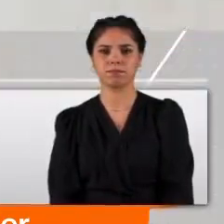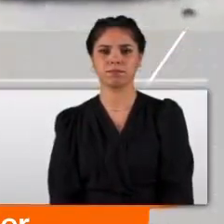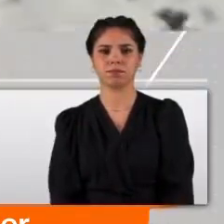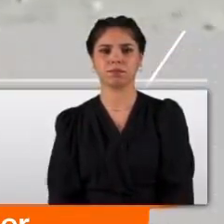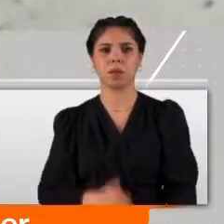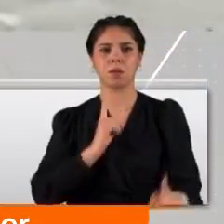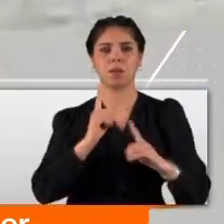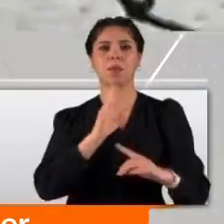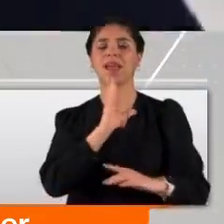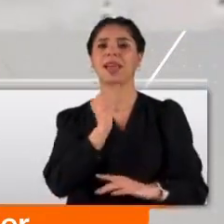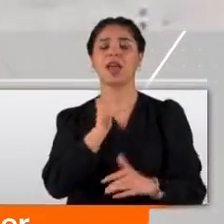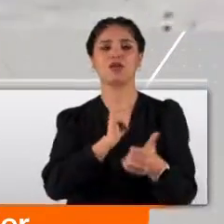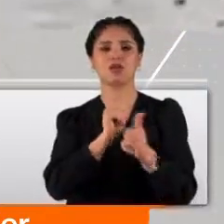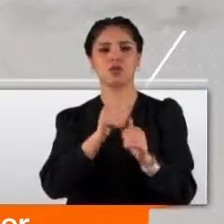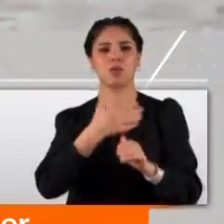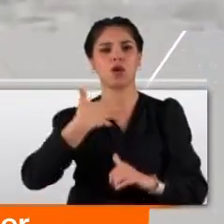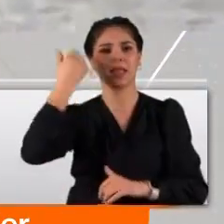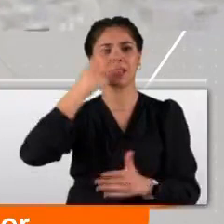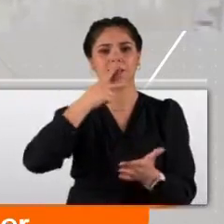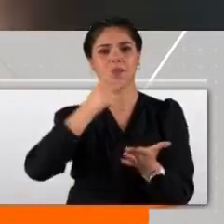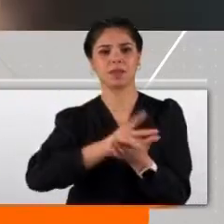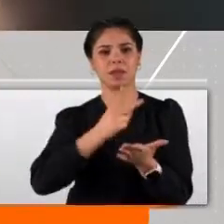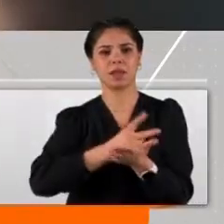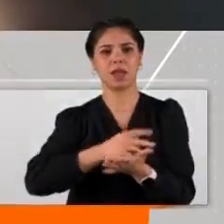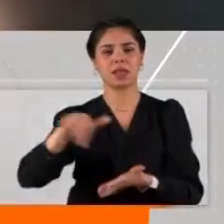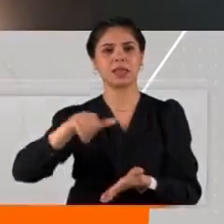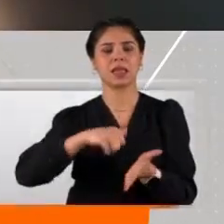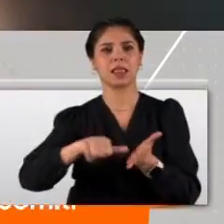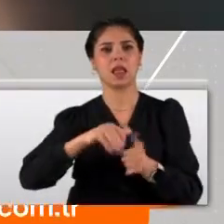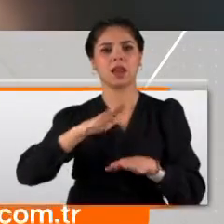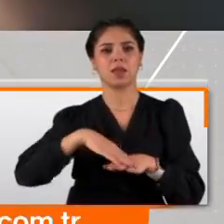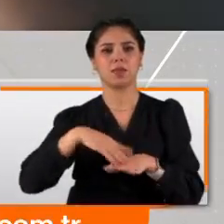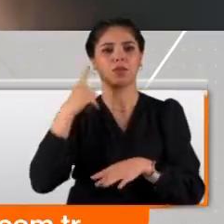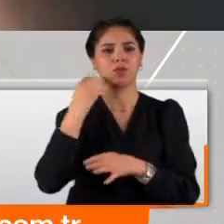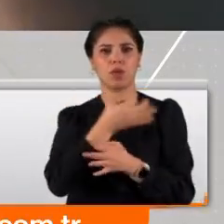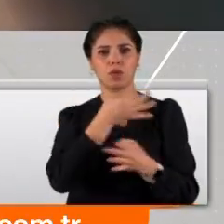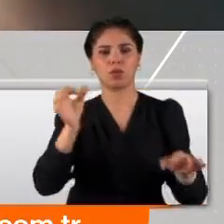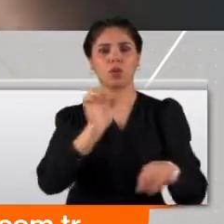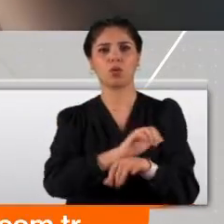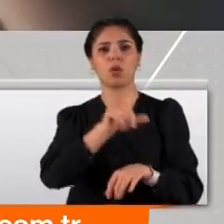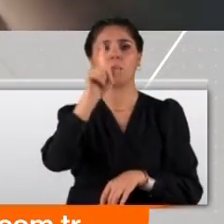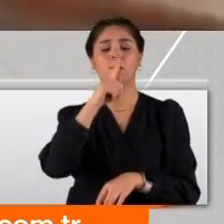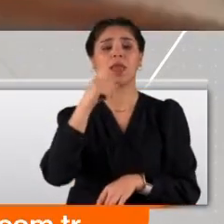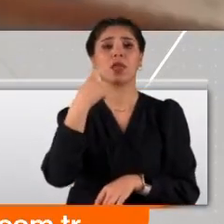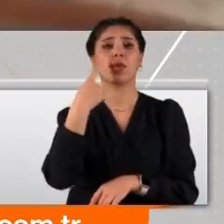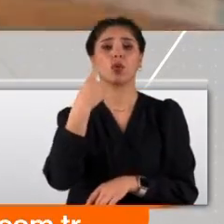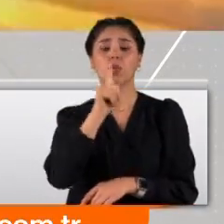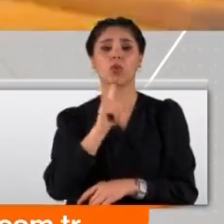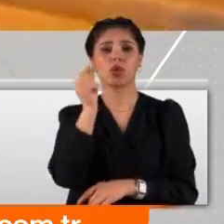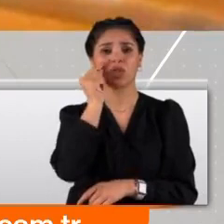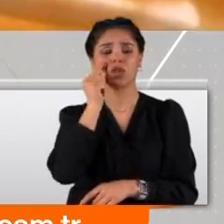mahkeme genç sporcunun infaz kararının yakın zamanda uygulanacağını ilan etti tutuklu 1100 göstericinin de